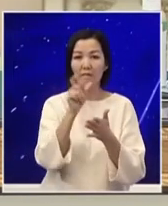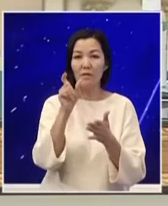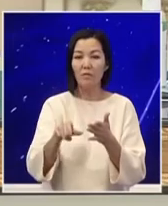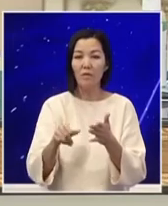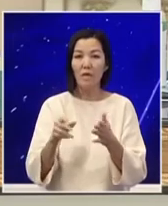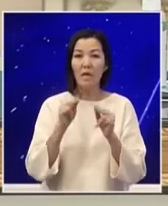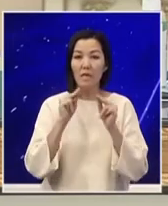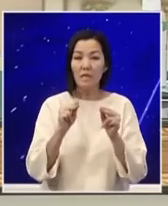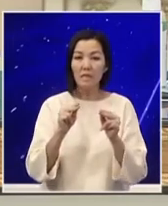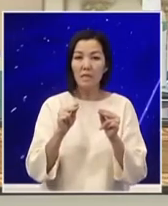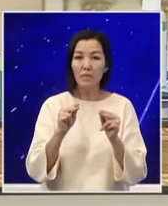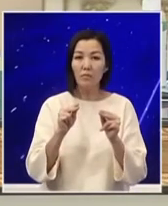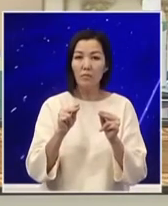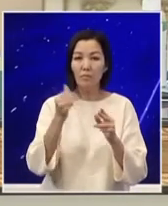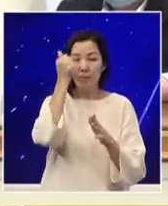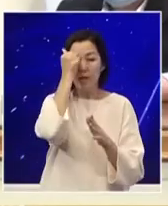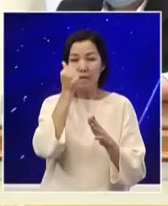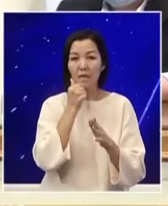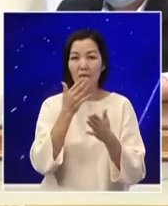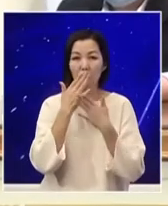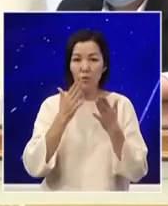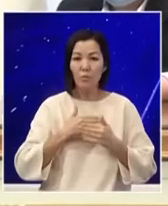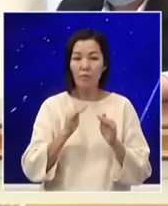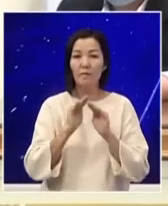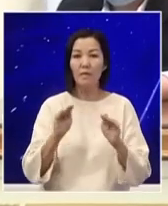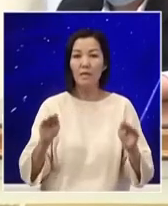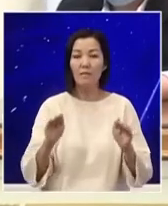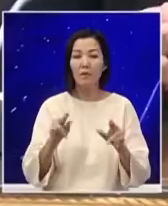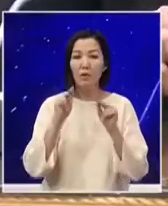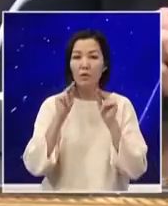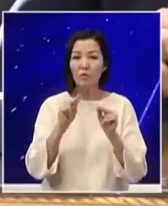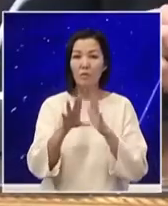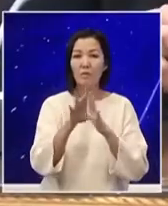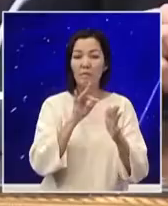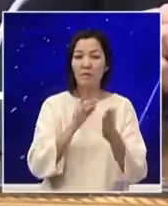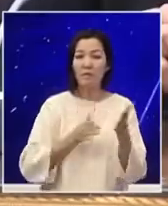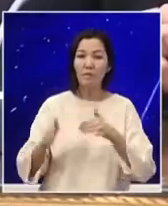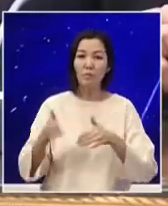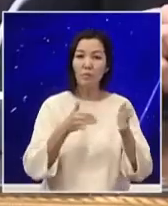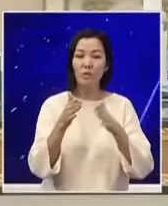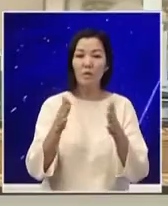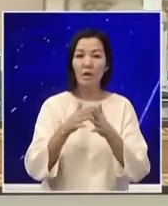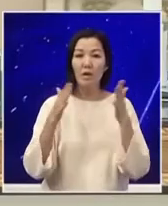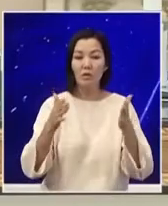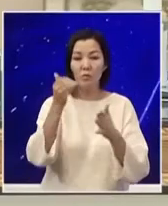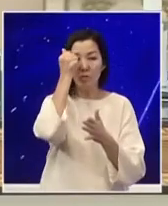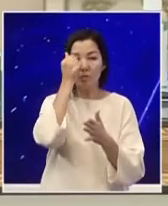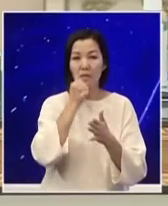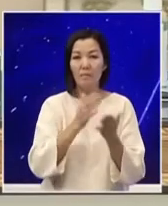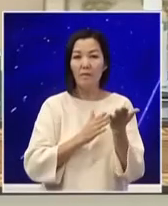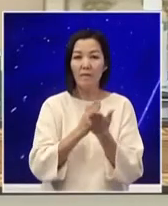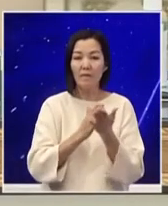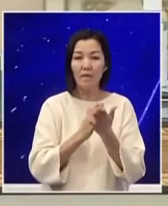искреннюю благодарность за ваш труд, любовь к детям, чуткость и верность избранному пути. Отдельное спасибо я хочу сказать